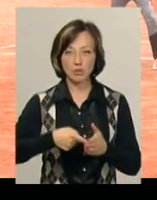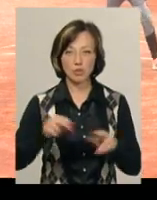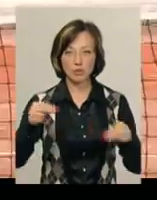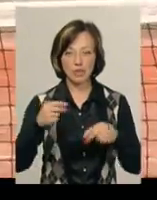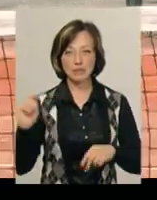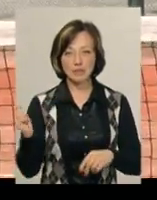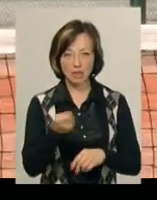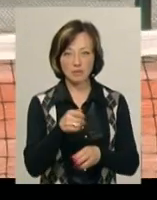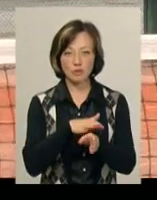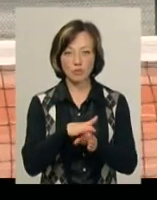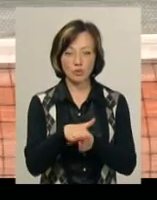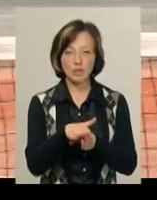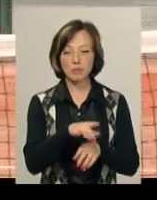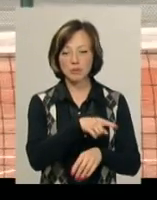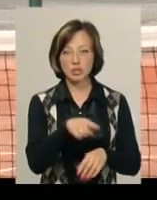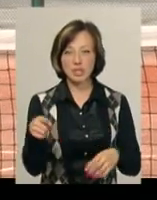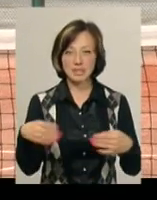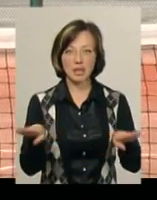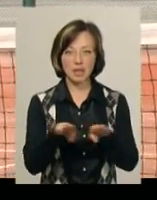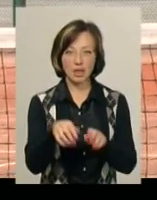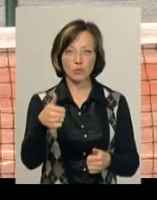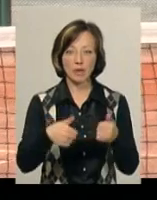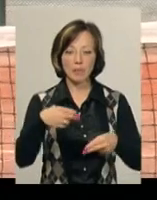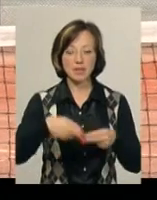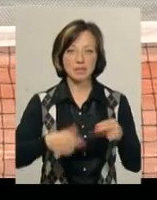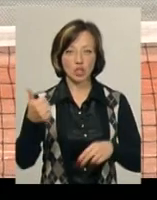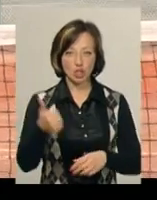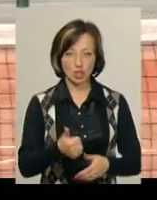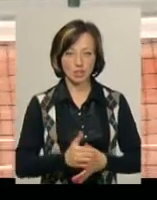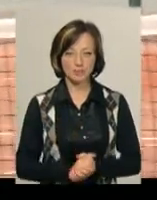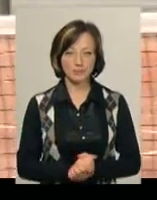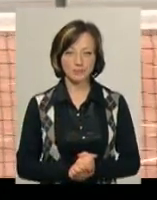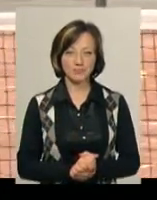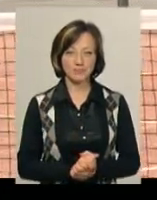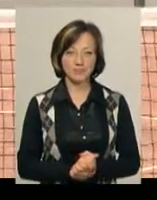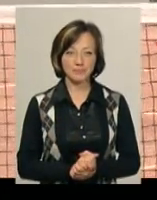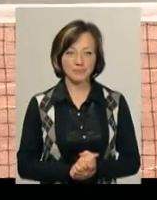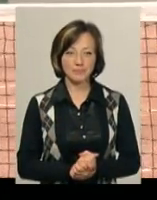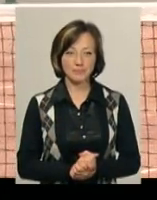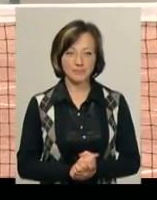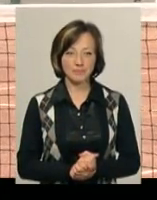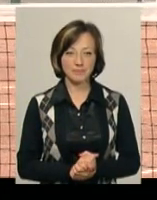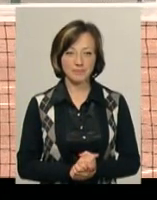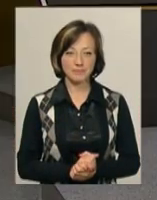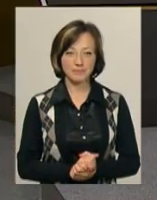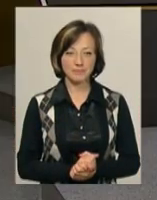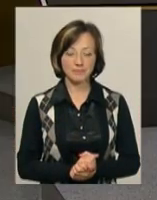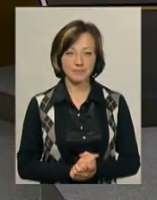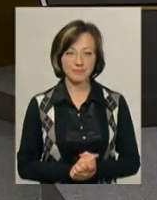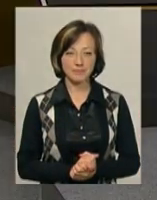тенісу «Зірки Поділля» відбудеться під час закриття турніру наприкінці тижня. Ірина Хижа, Іван Мовчан, новини «Поділля-Центр».